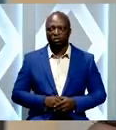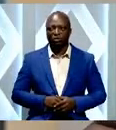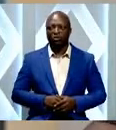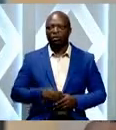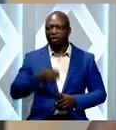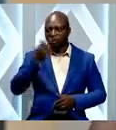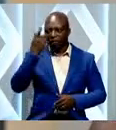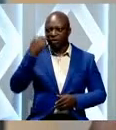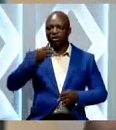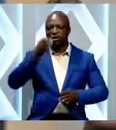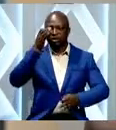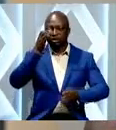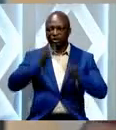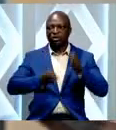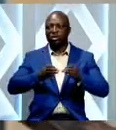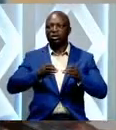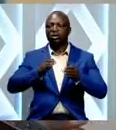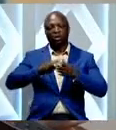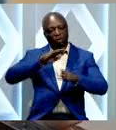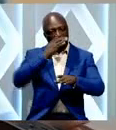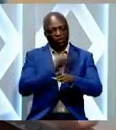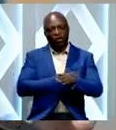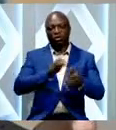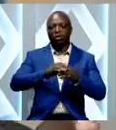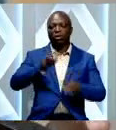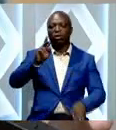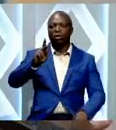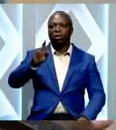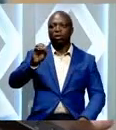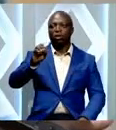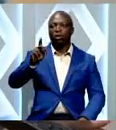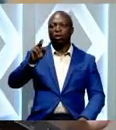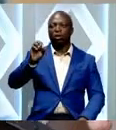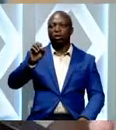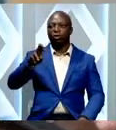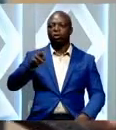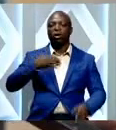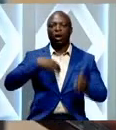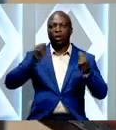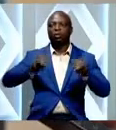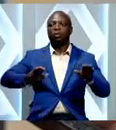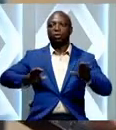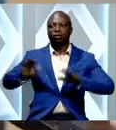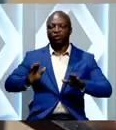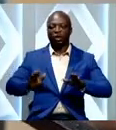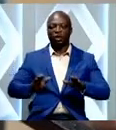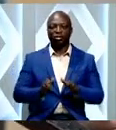Parce que si le fils de Kokou ou d'Amavi a pu le faire,